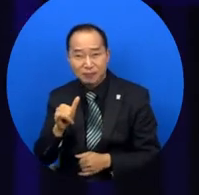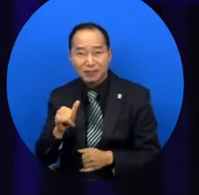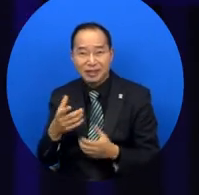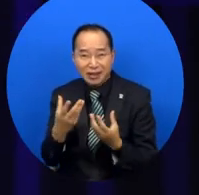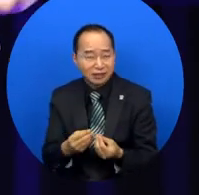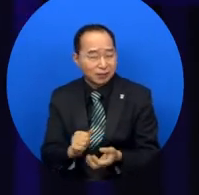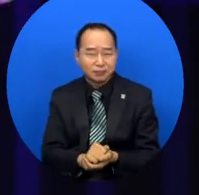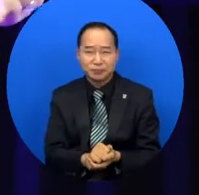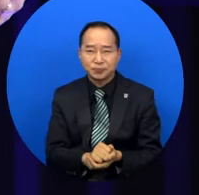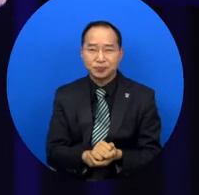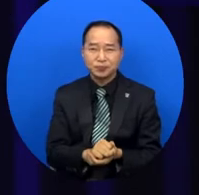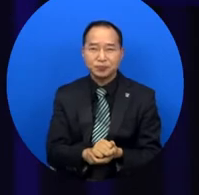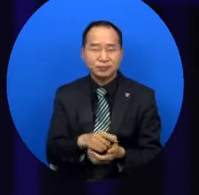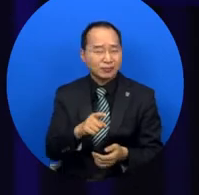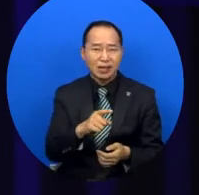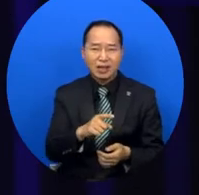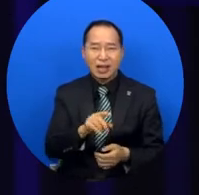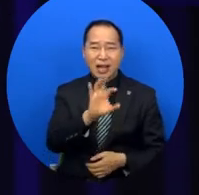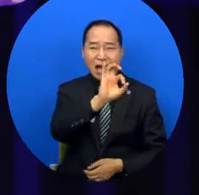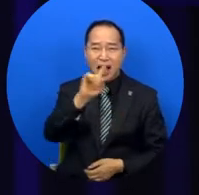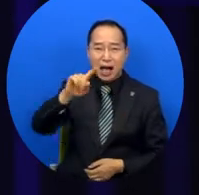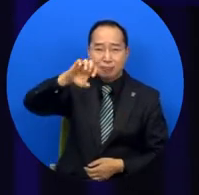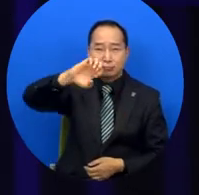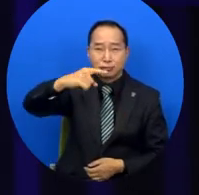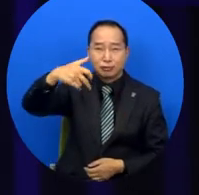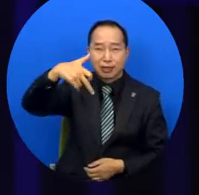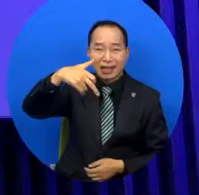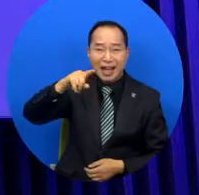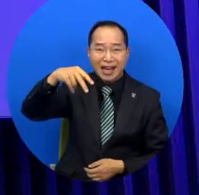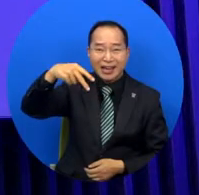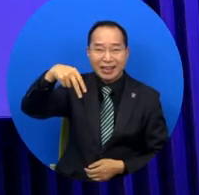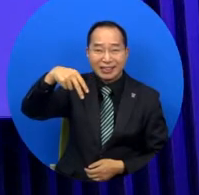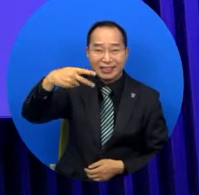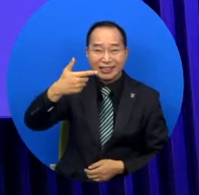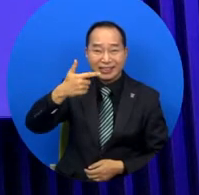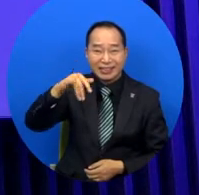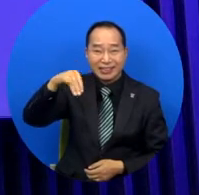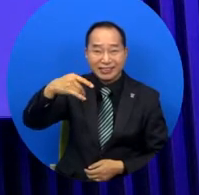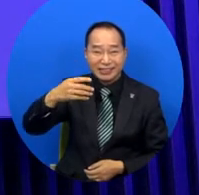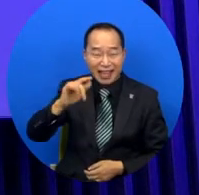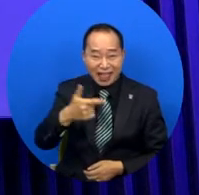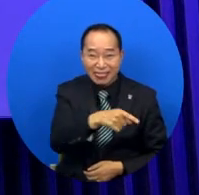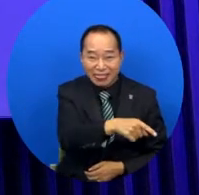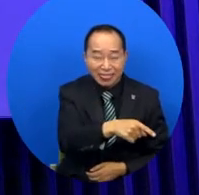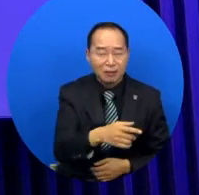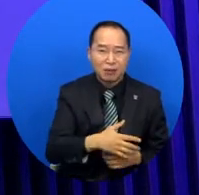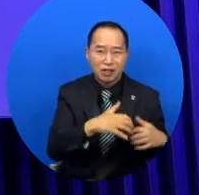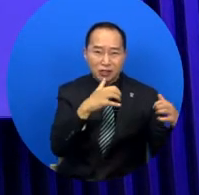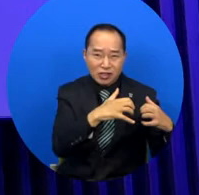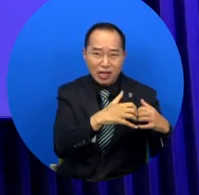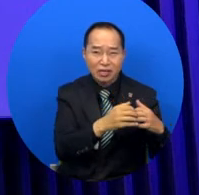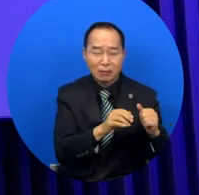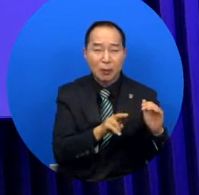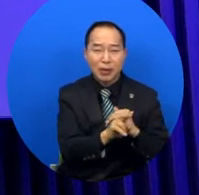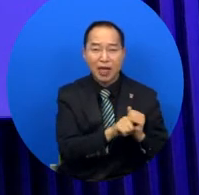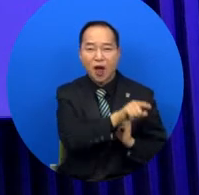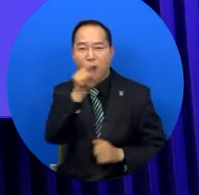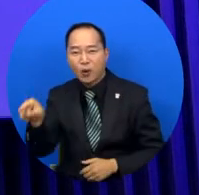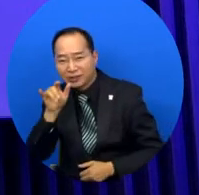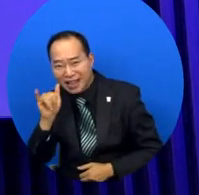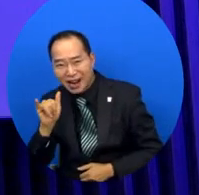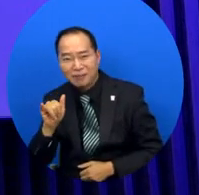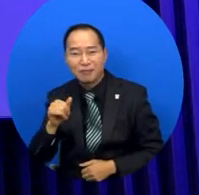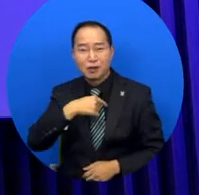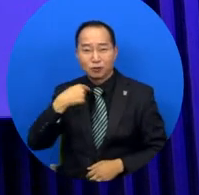아프가니스탄에 전쟁 나고 있잖아. 막 탈리반 이런 거 피해서 온 사람. 그 다음에 중국에서도 좀 약간 정치적 이런 것 때문에 피해서 온